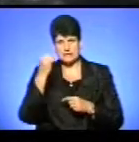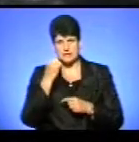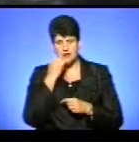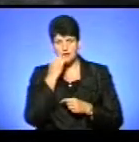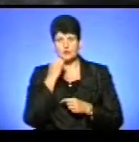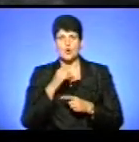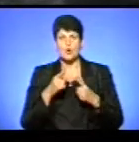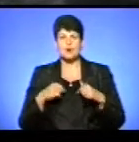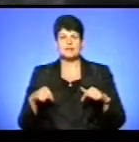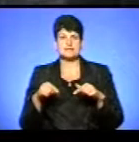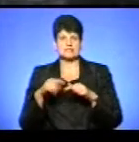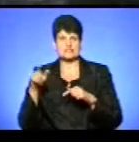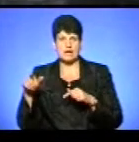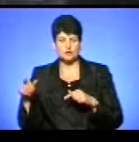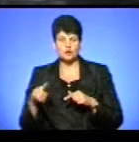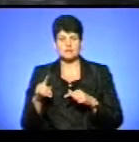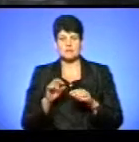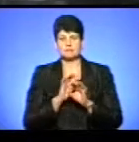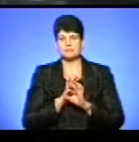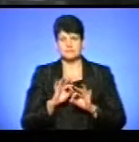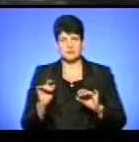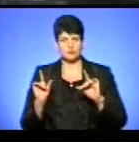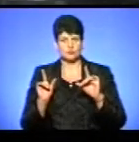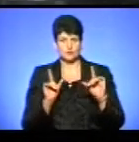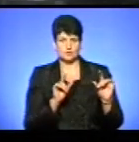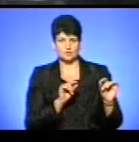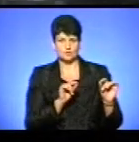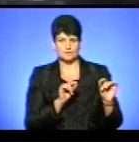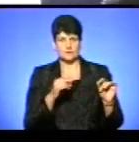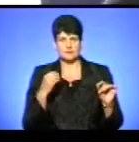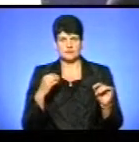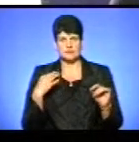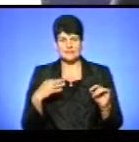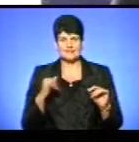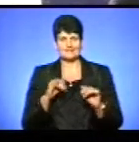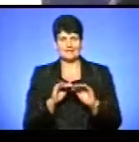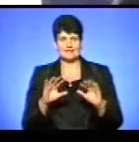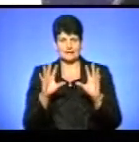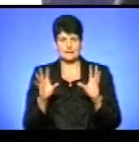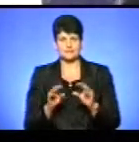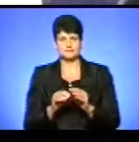дякую організаторам за чудову поїздку для сина і для дітей.